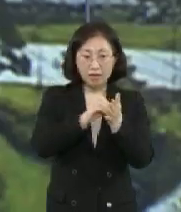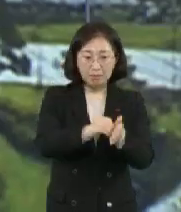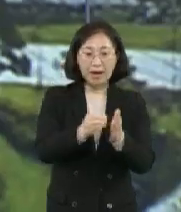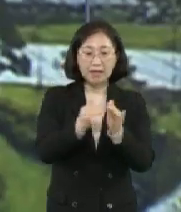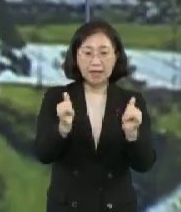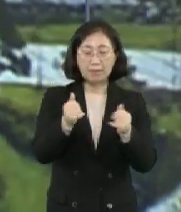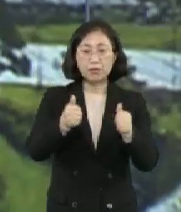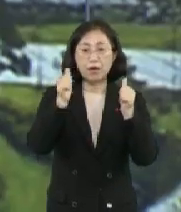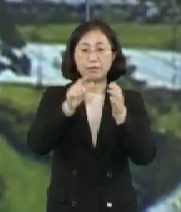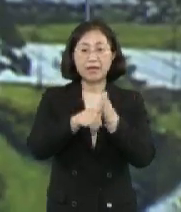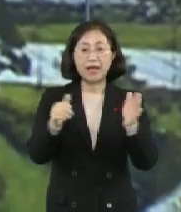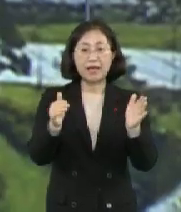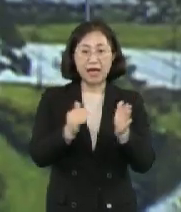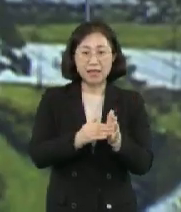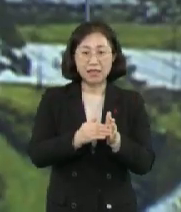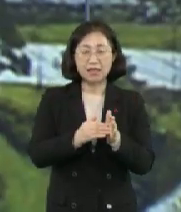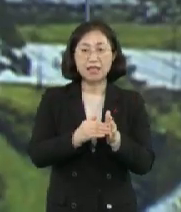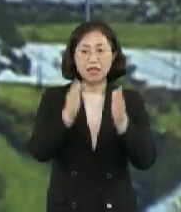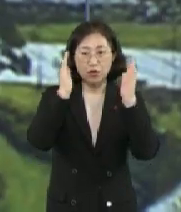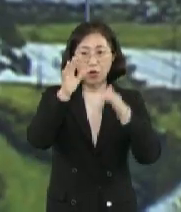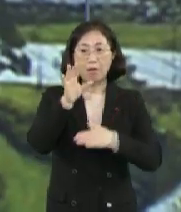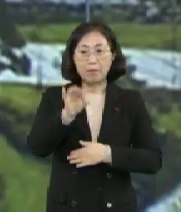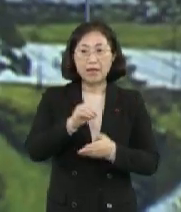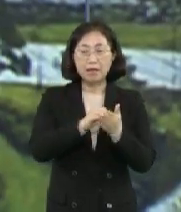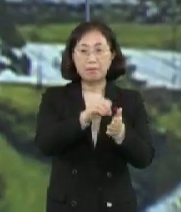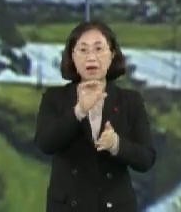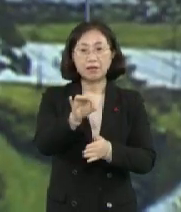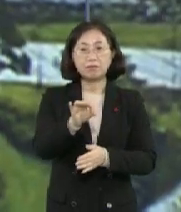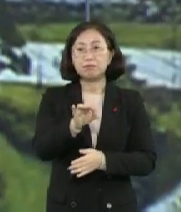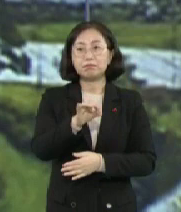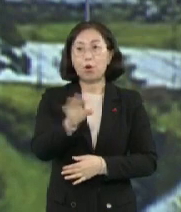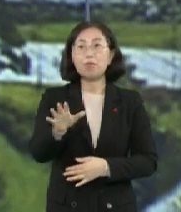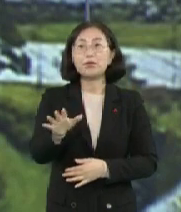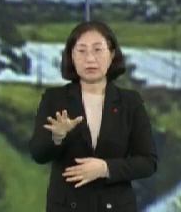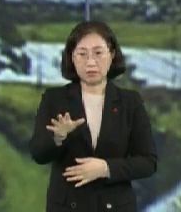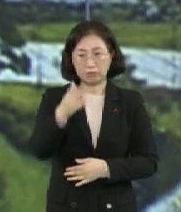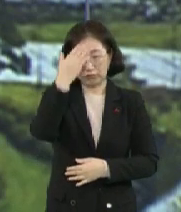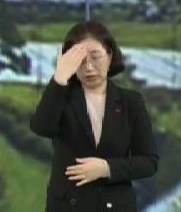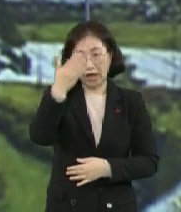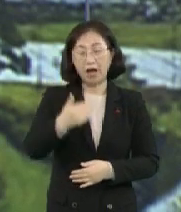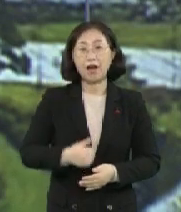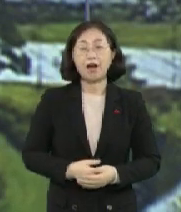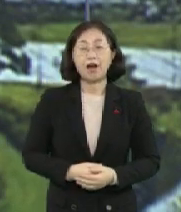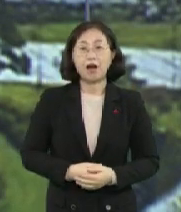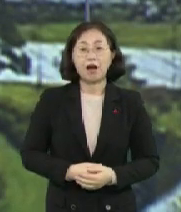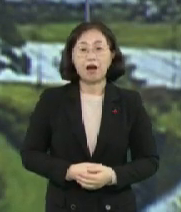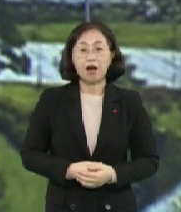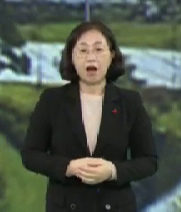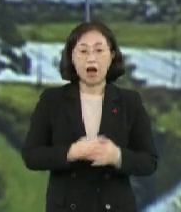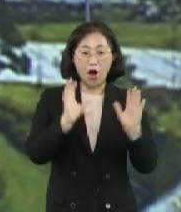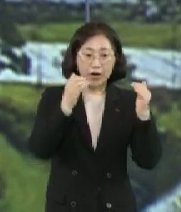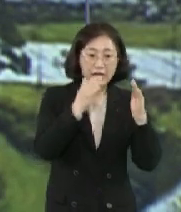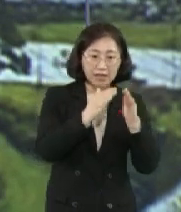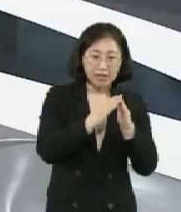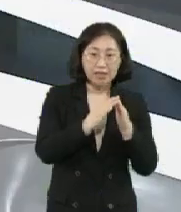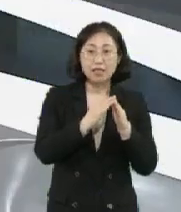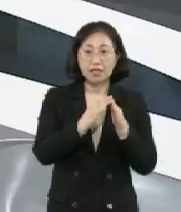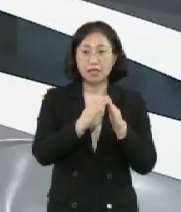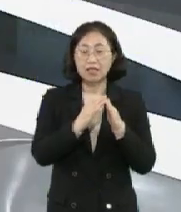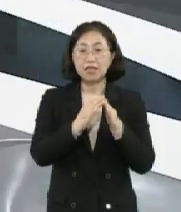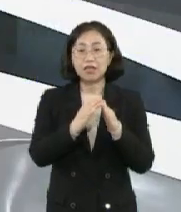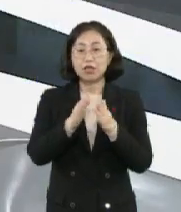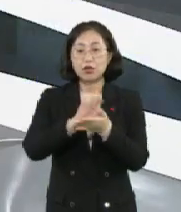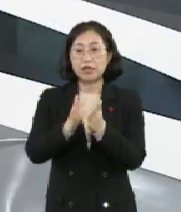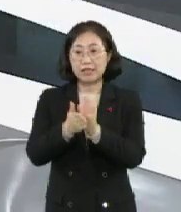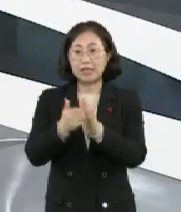졸업할 때까지 수업료라든가 일체 입학금을 내지 않는 무상교육을 실시하는데 이러같이 어린이집부터 또한 내년부터